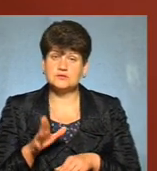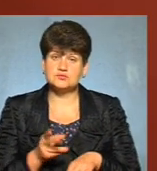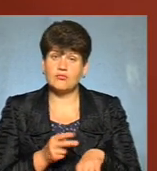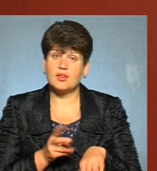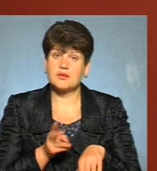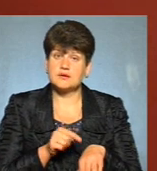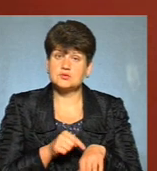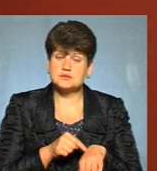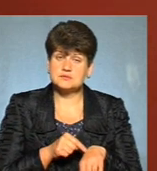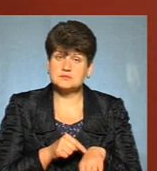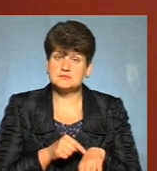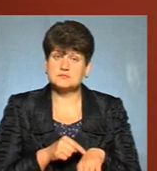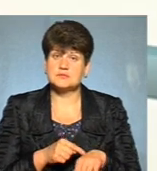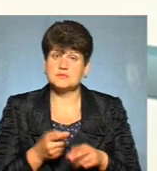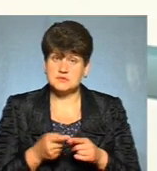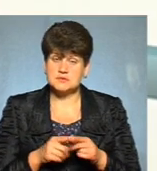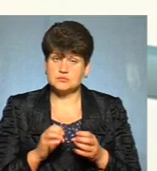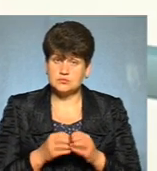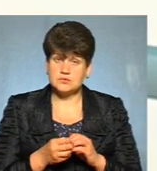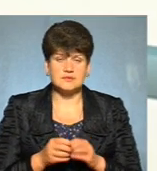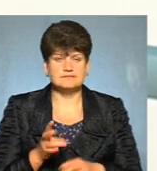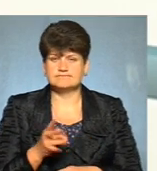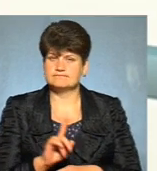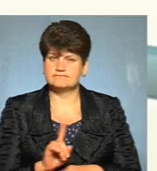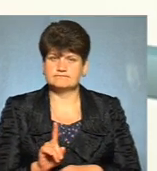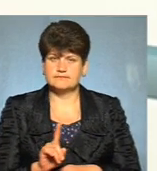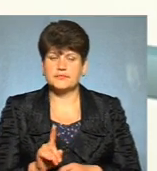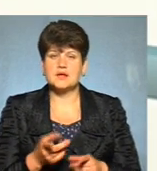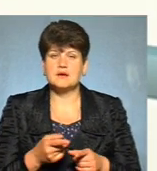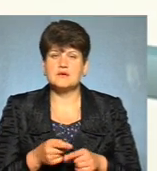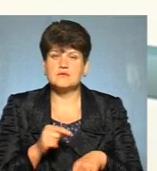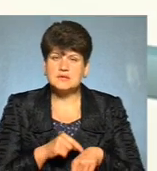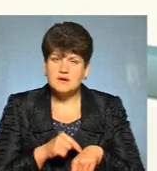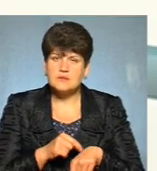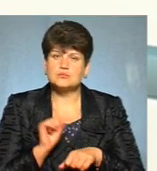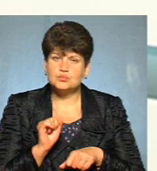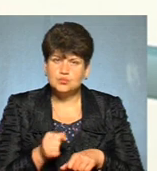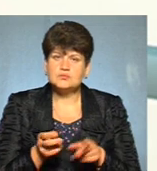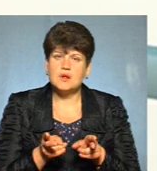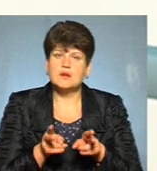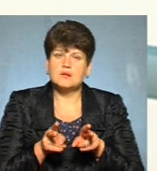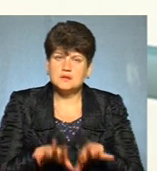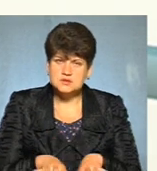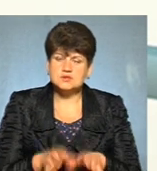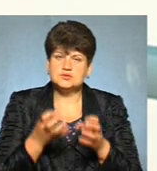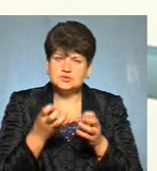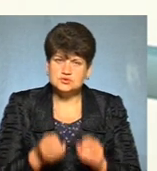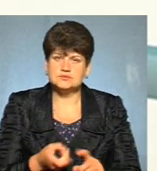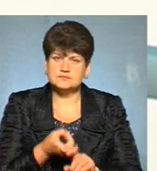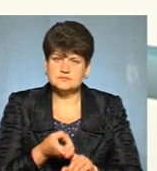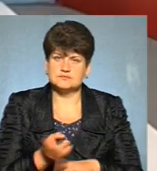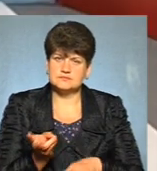шкірі, чи несе це загрозу? Не бажано, тому що в тій частинці можуть знаходитися ті самі